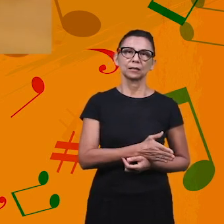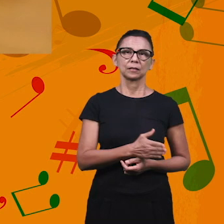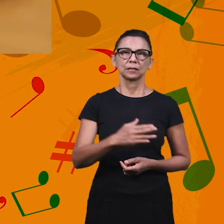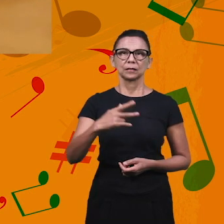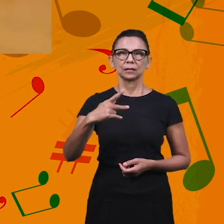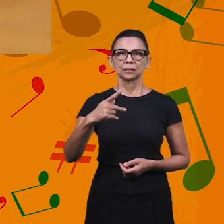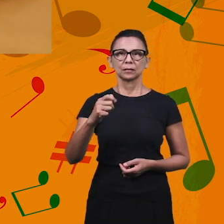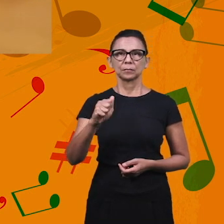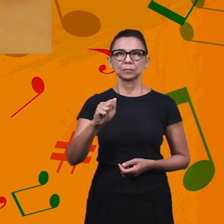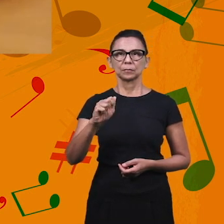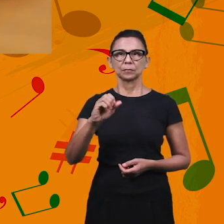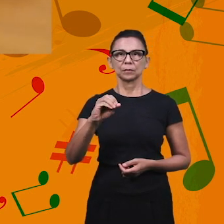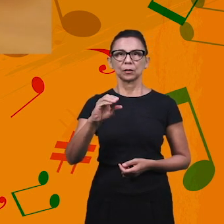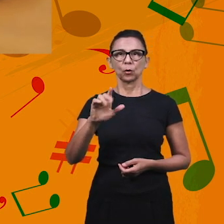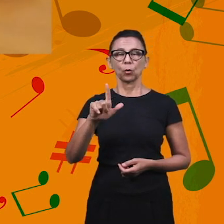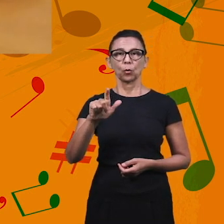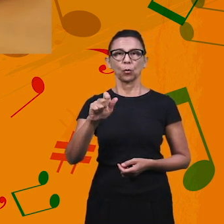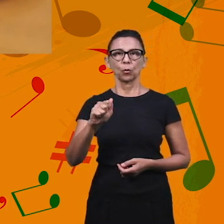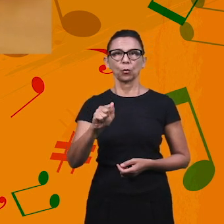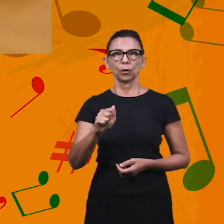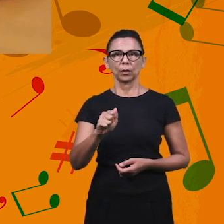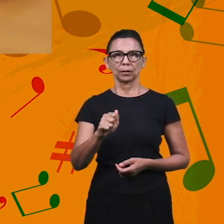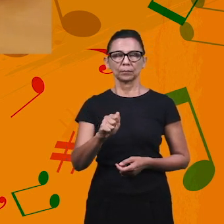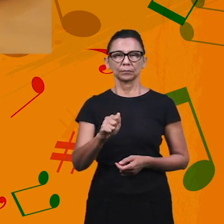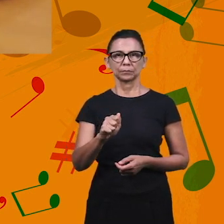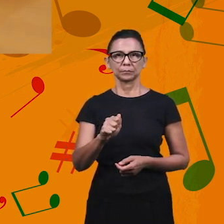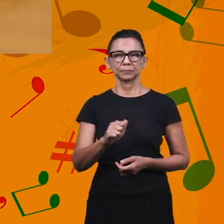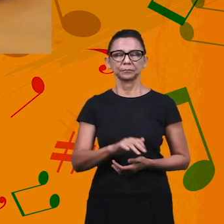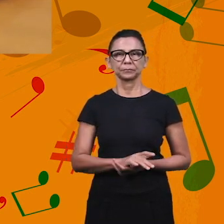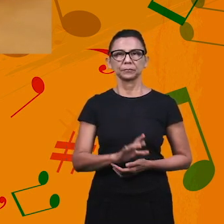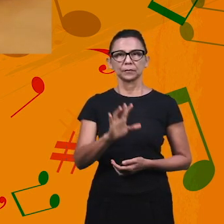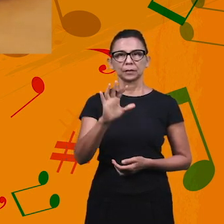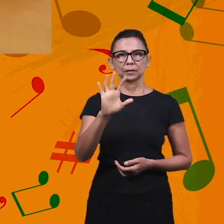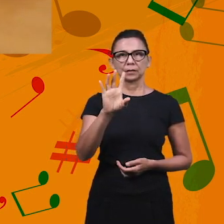Rafael e Paula do Brasília, Distrito Federal.